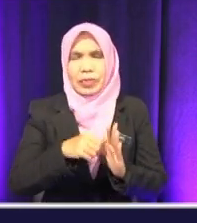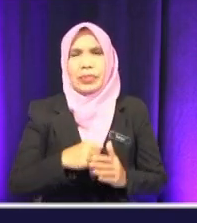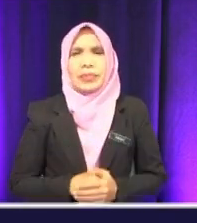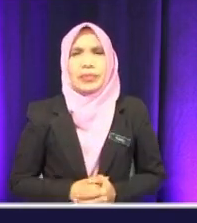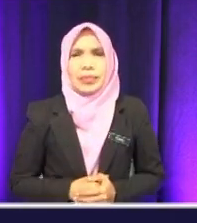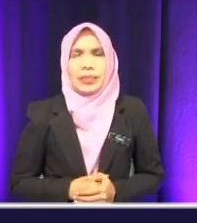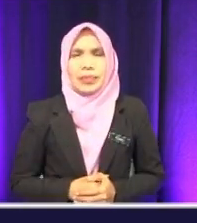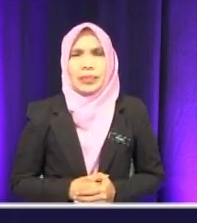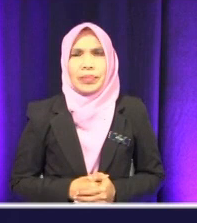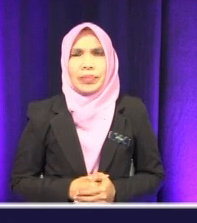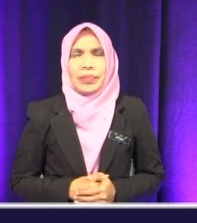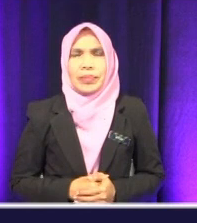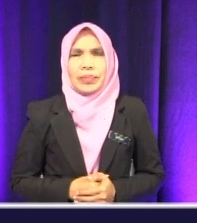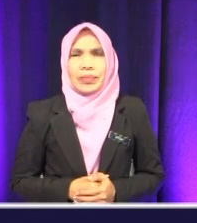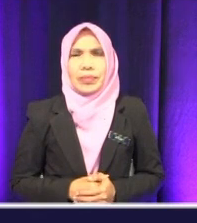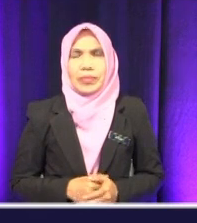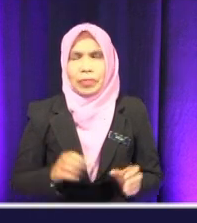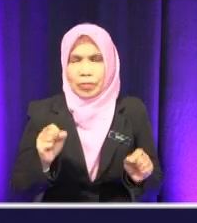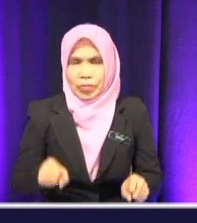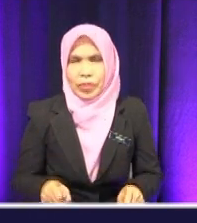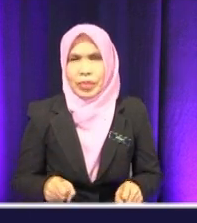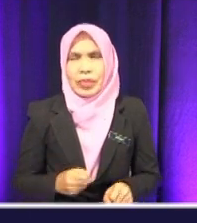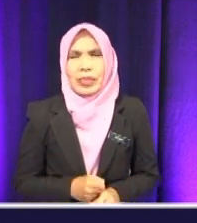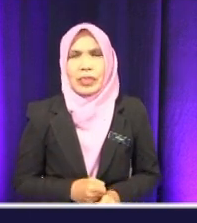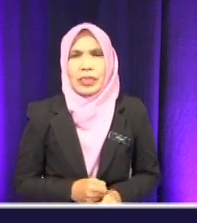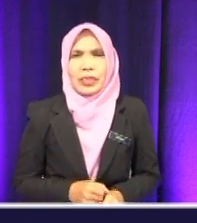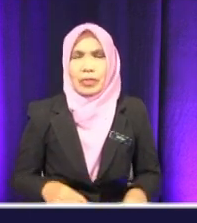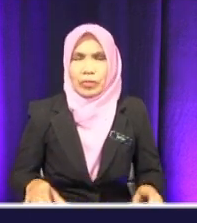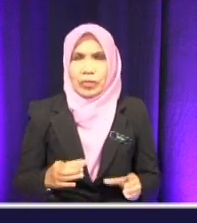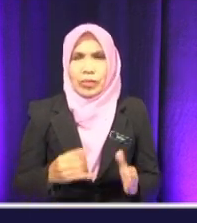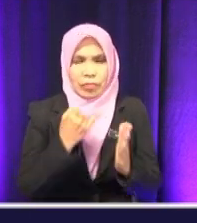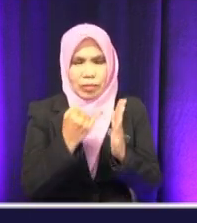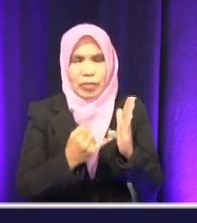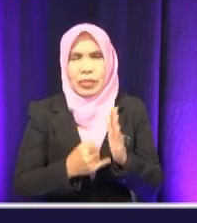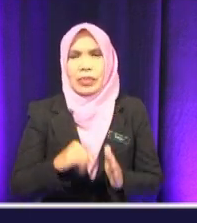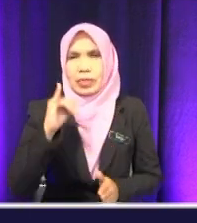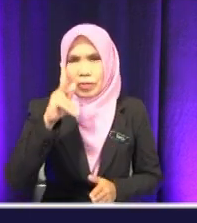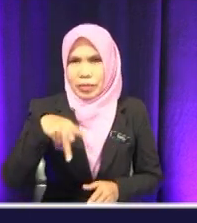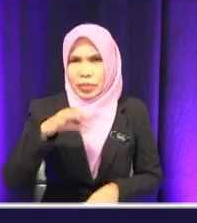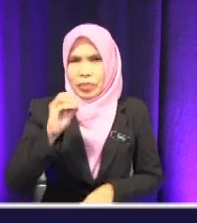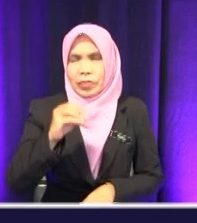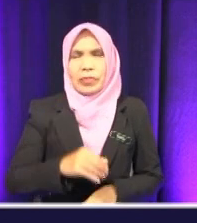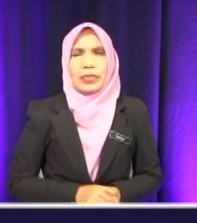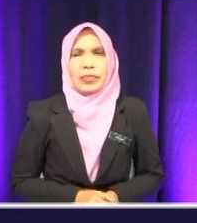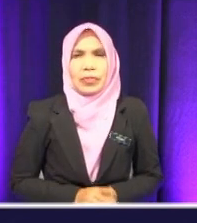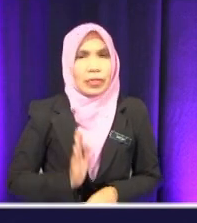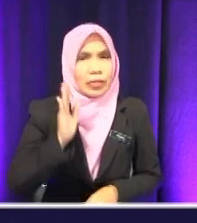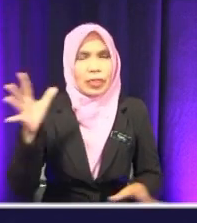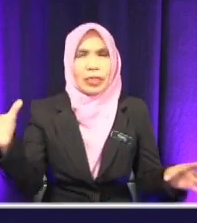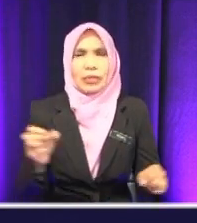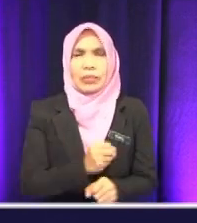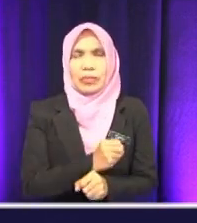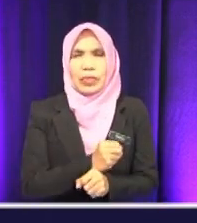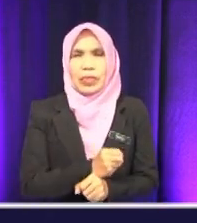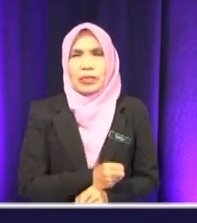sempatlah katanya dulu Oke jadi kita akan dapat benda-benda penting Apakah ada penting